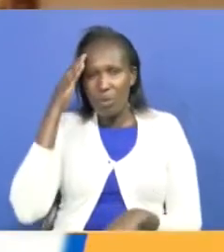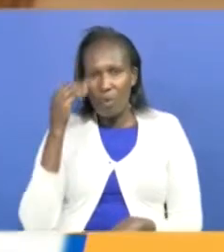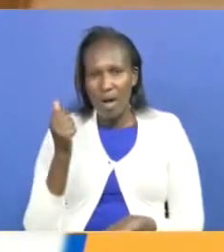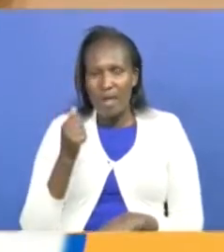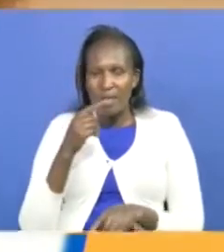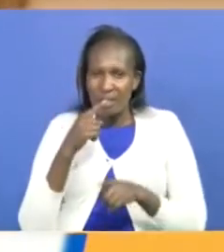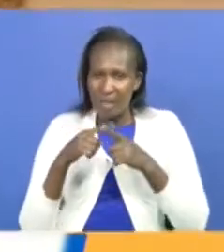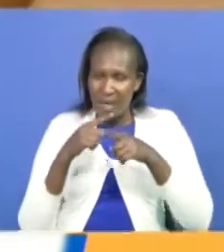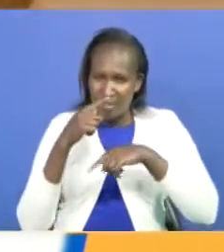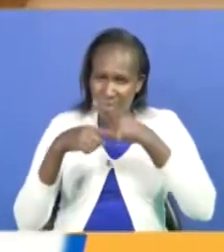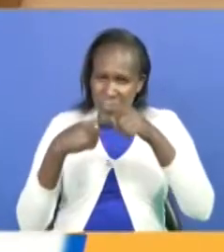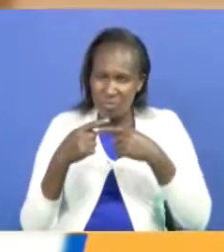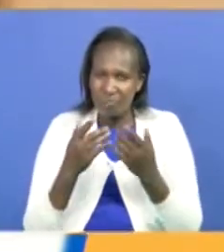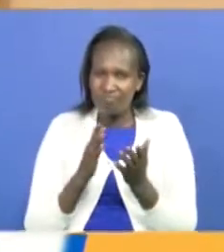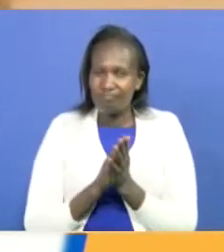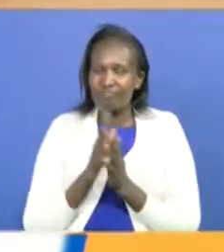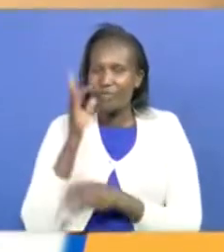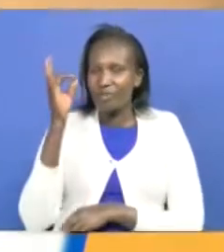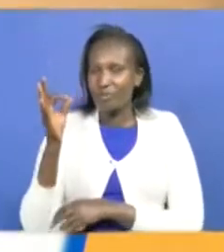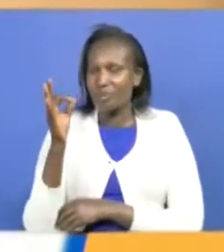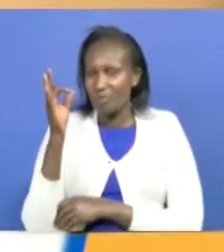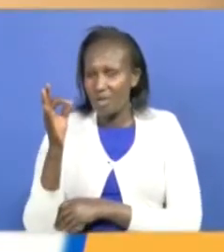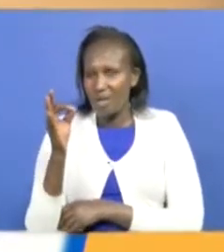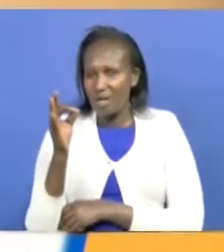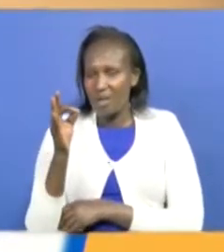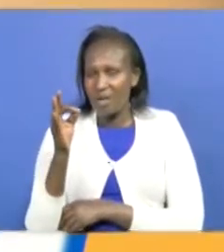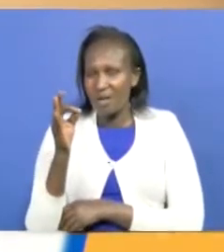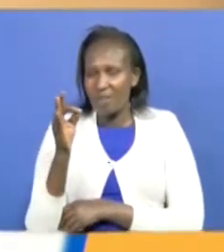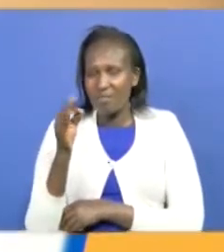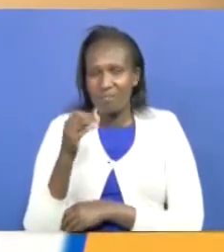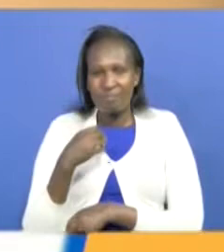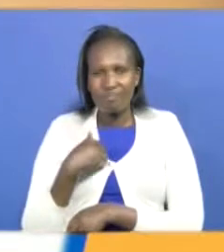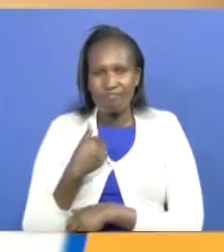ikiendelea kuziba siku zake za usoni. I have been